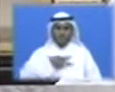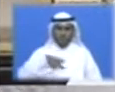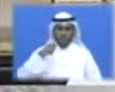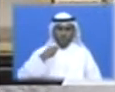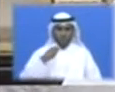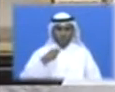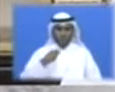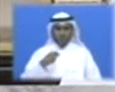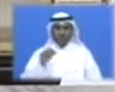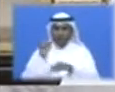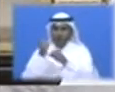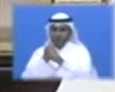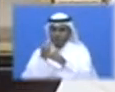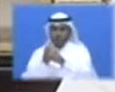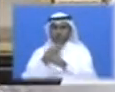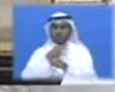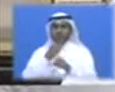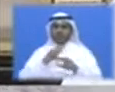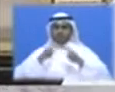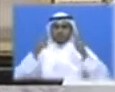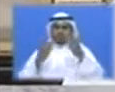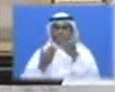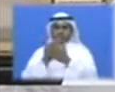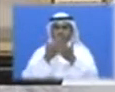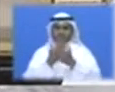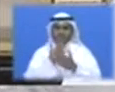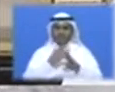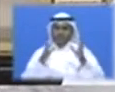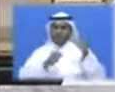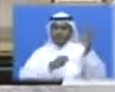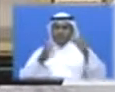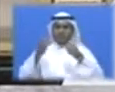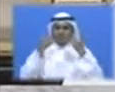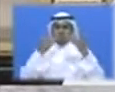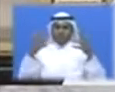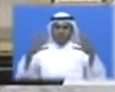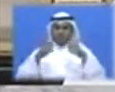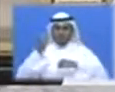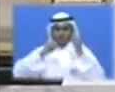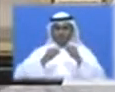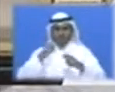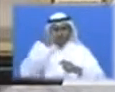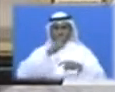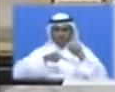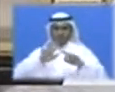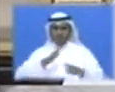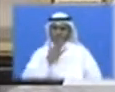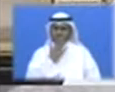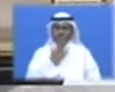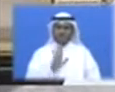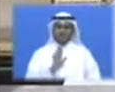دراسة العنف وأسبابه. طبعا هذه اللجنة كانت من مجموعة من الأكاديميين ترأسها الدكتور عبد العزيز